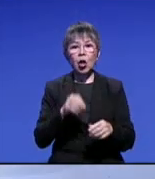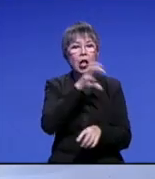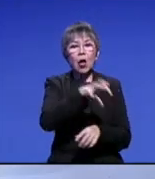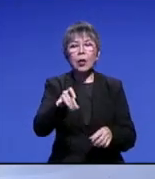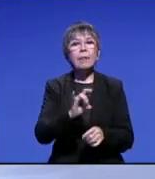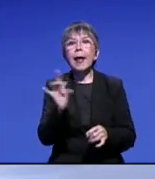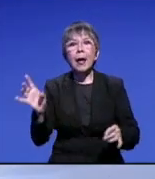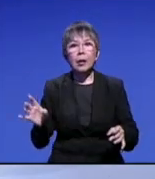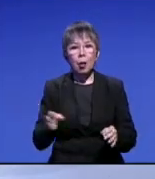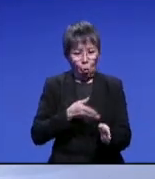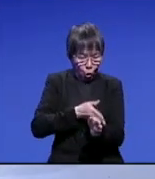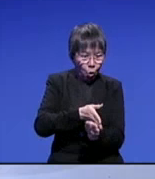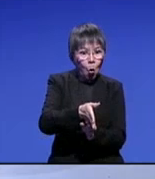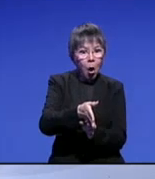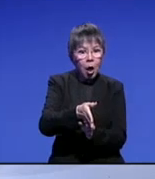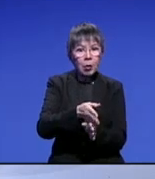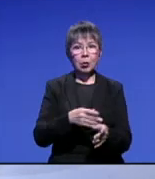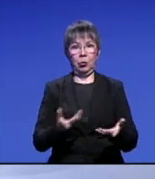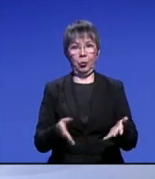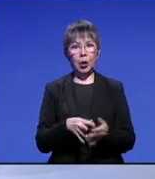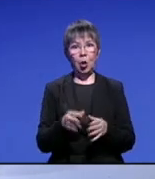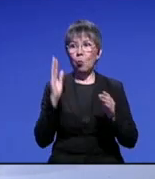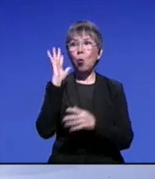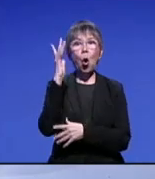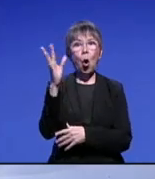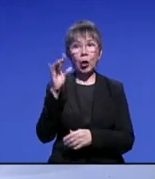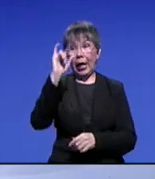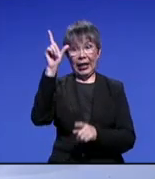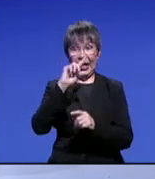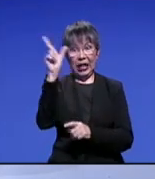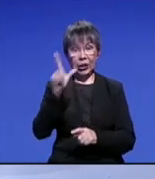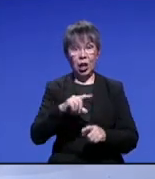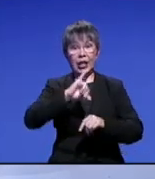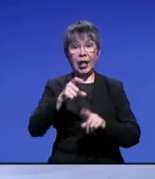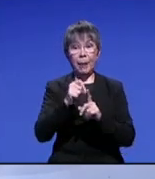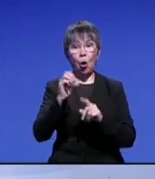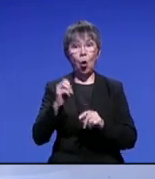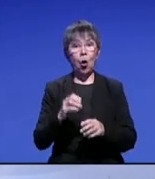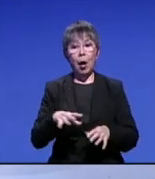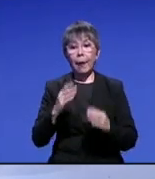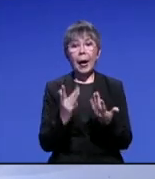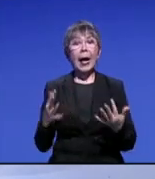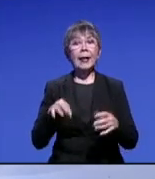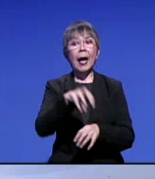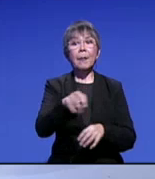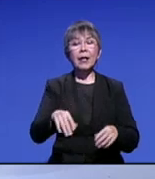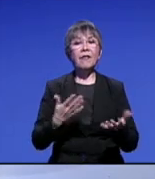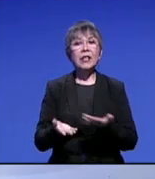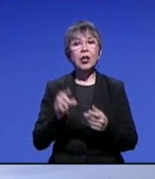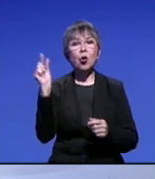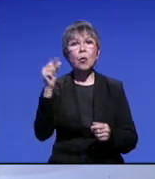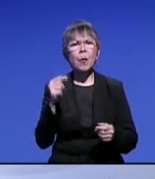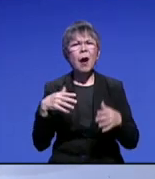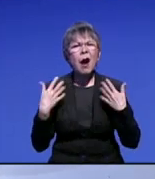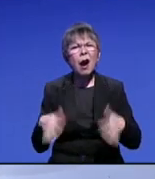sembarangan. Trotoar, pinggir jalan, pohon, tiang listrik, JPO, pagar taman, dan fasilitas umum lainnya lah